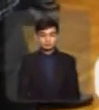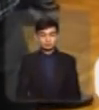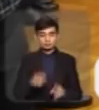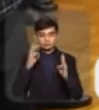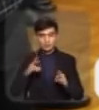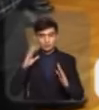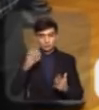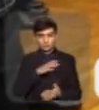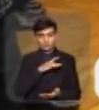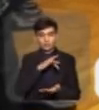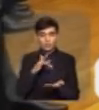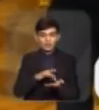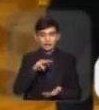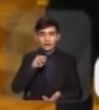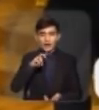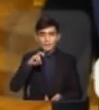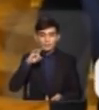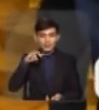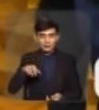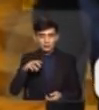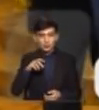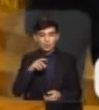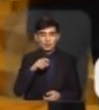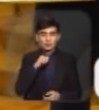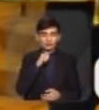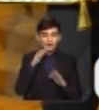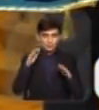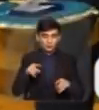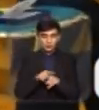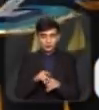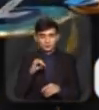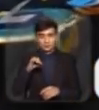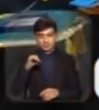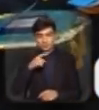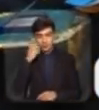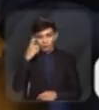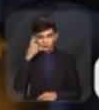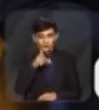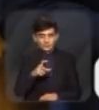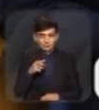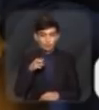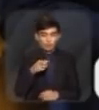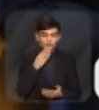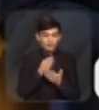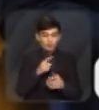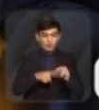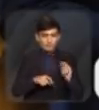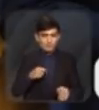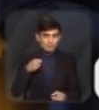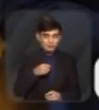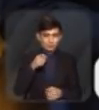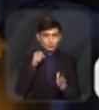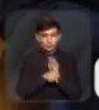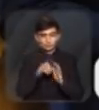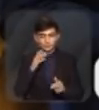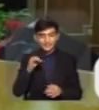Трагедия произошла в городе Табыл в пригороде Костанай. Пьяный дебошир, вооруженный ножом, угрожал своим родственникам расправой. Когда